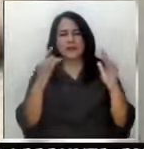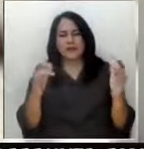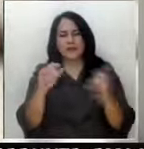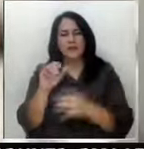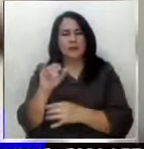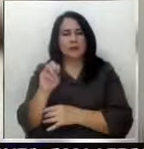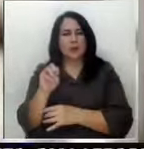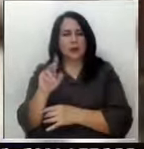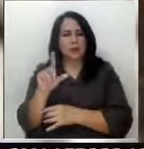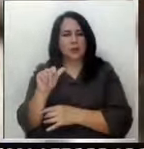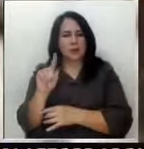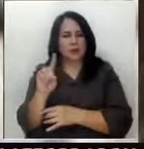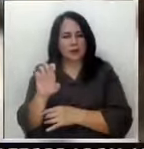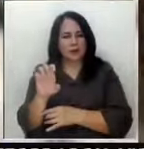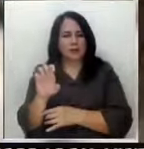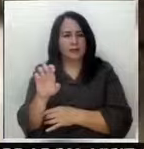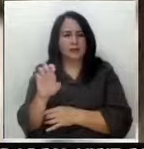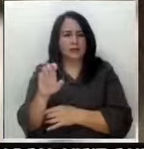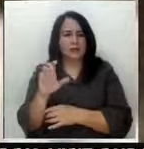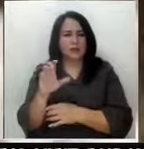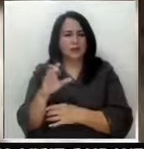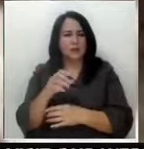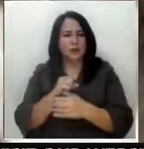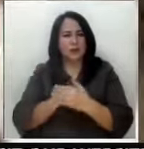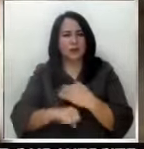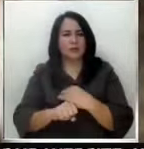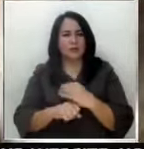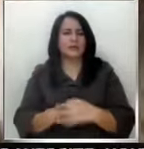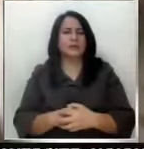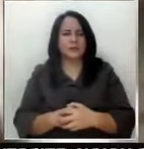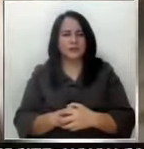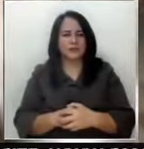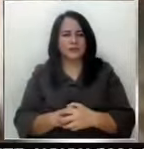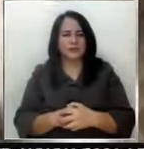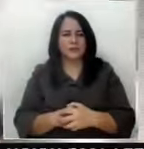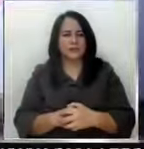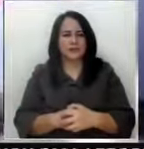GMA Integrated News, Chino Gaston nakatutok, 24 Oras.